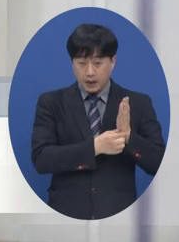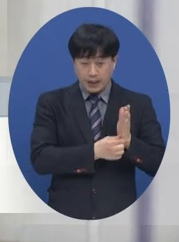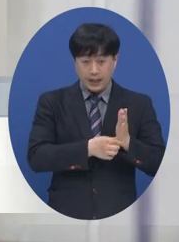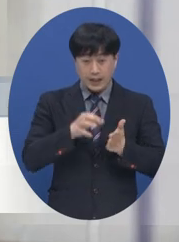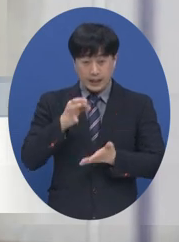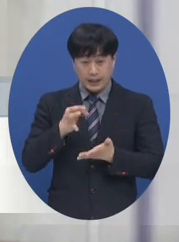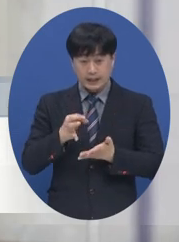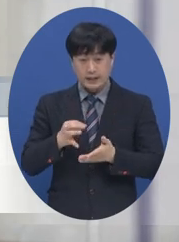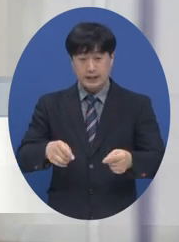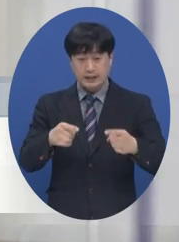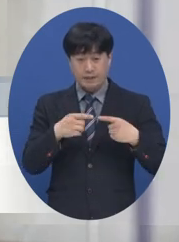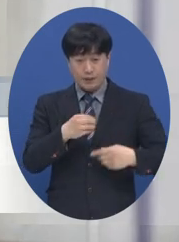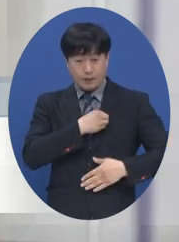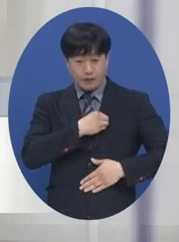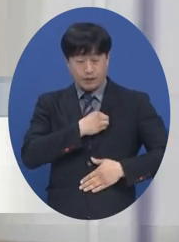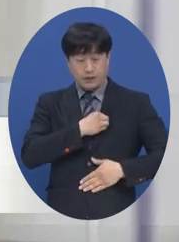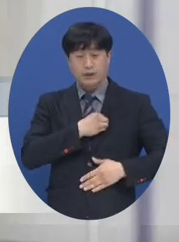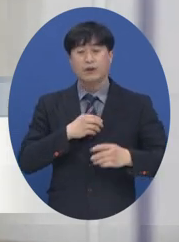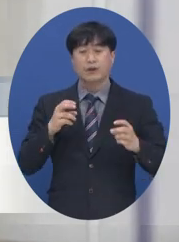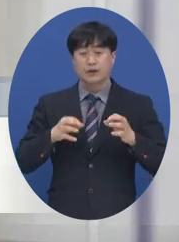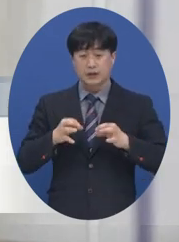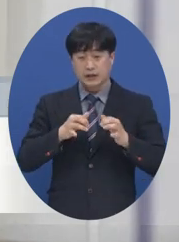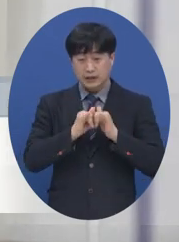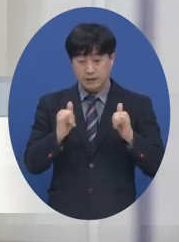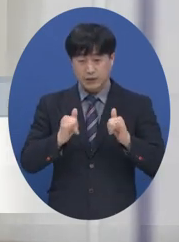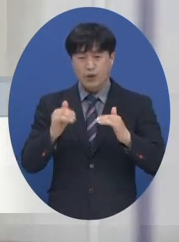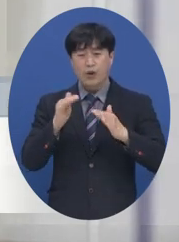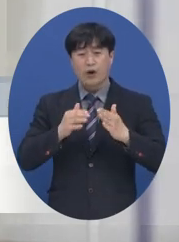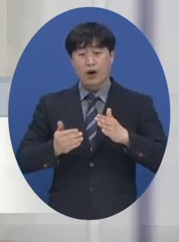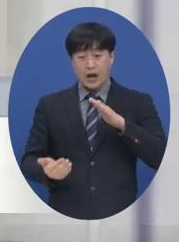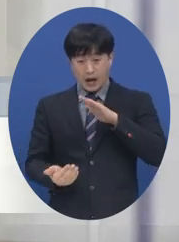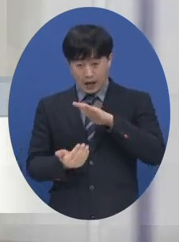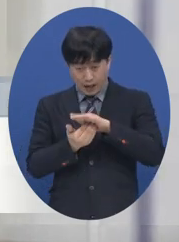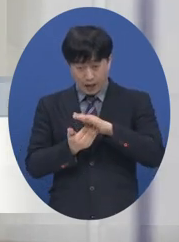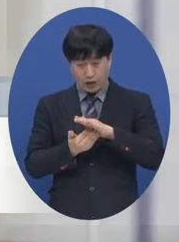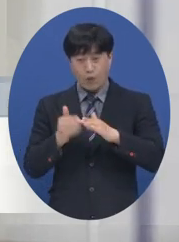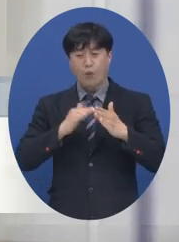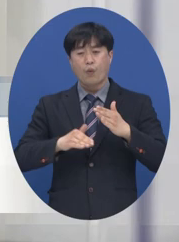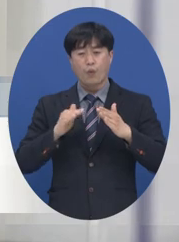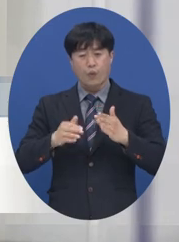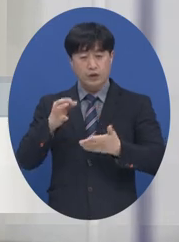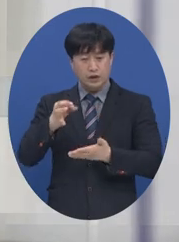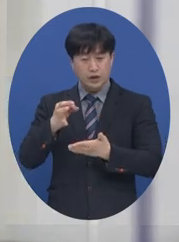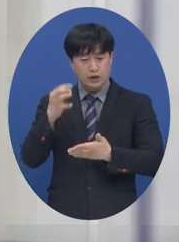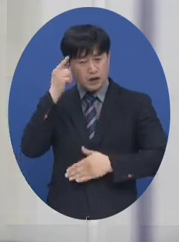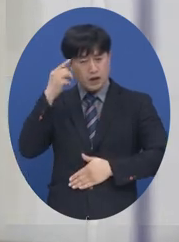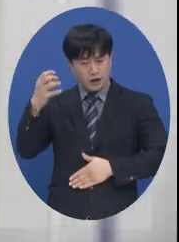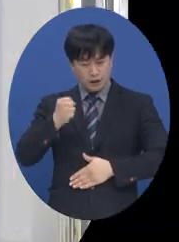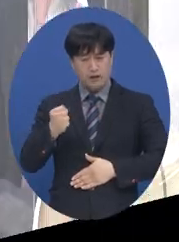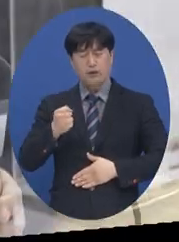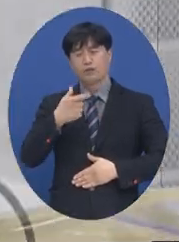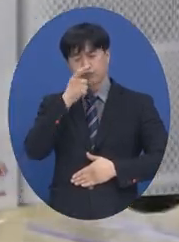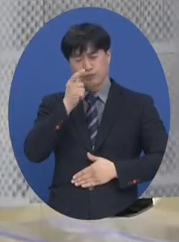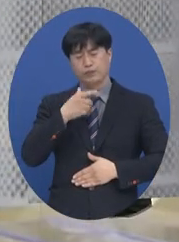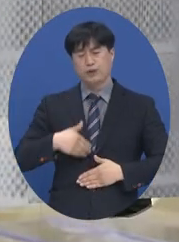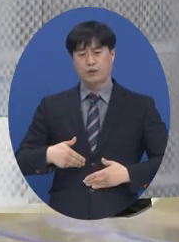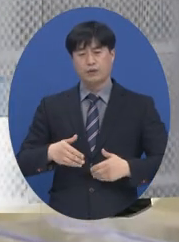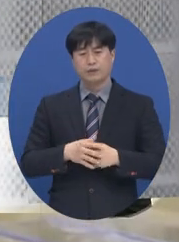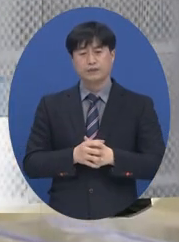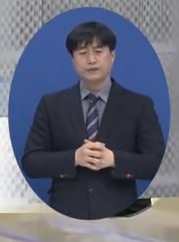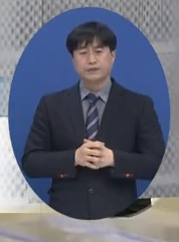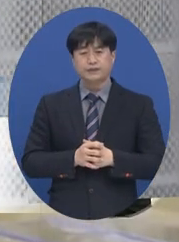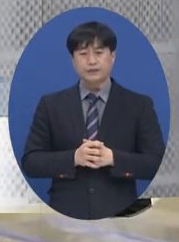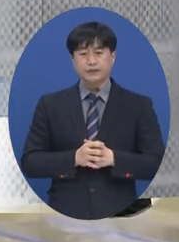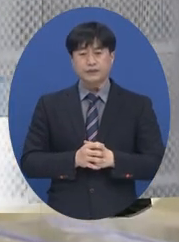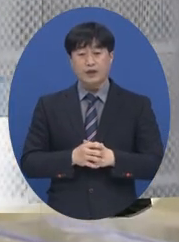이룬 공유 재산이다. 이런 인식이 좀 있어야 되는데 그런 인식들이 사실 좀 부족한 게 사실이죠. 외국